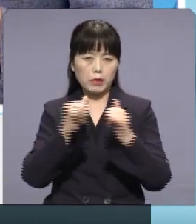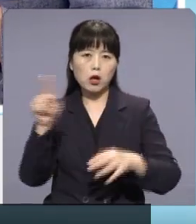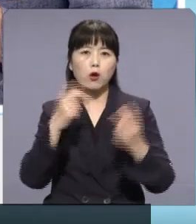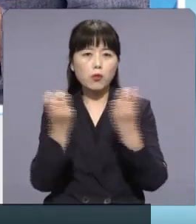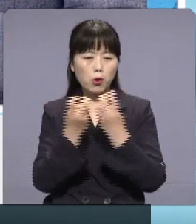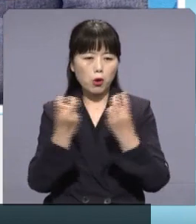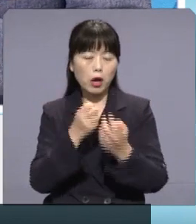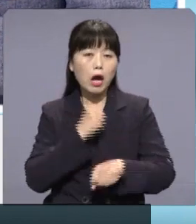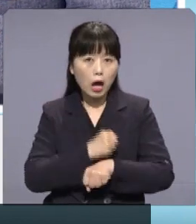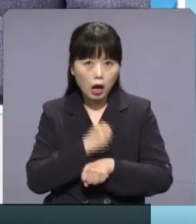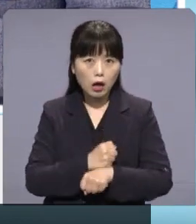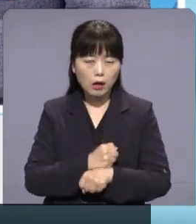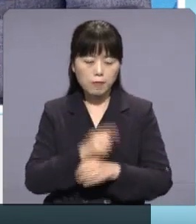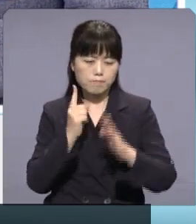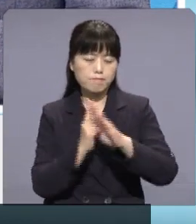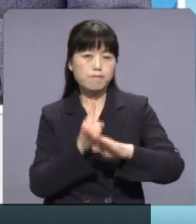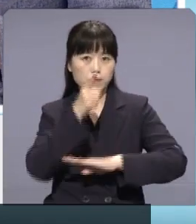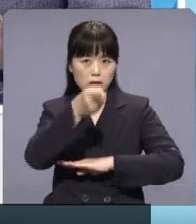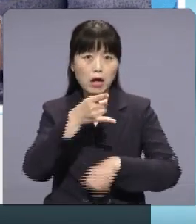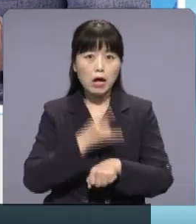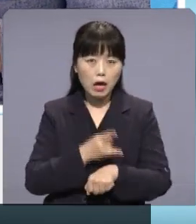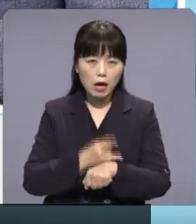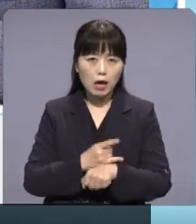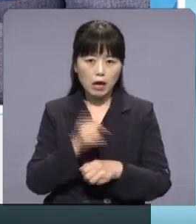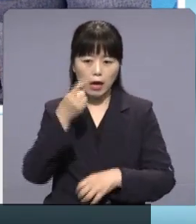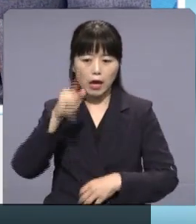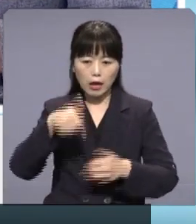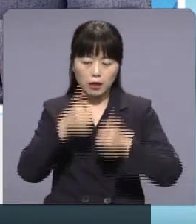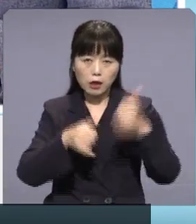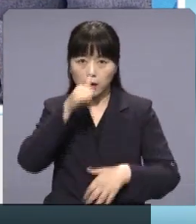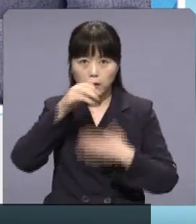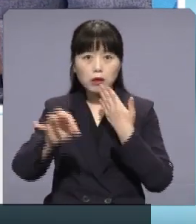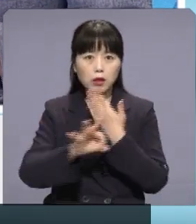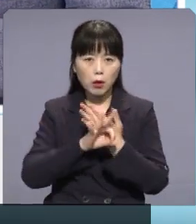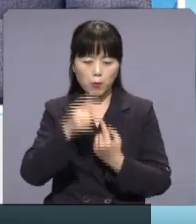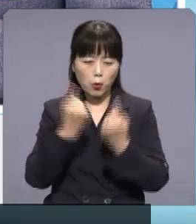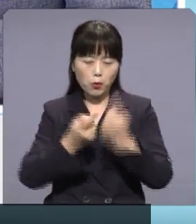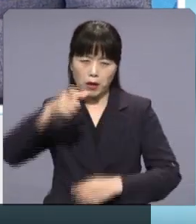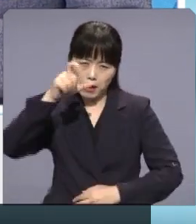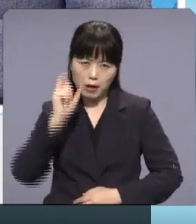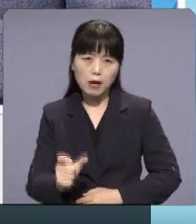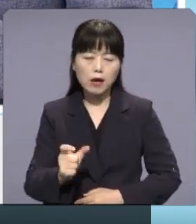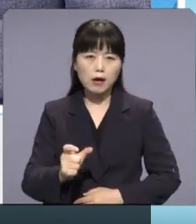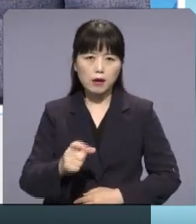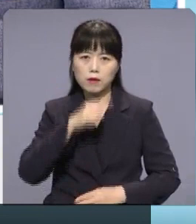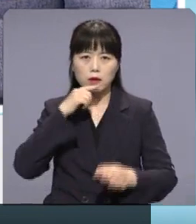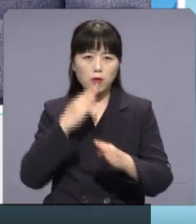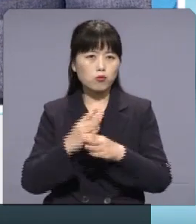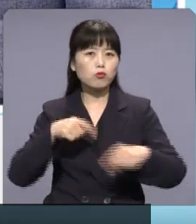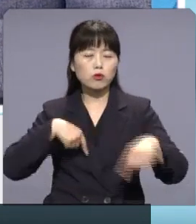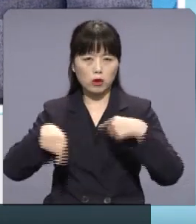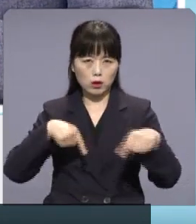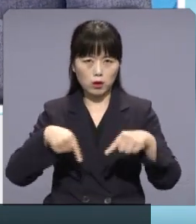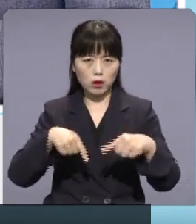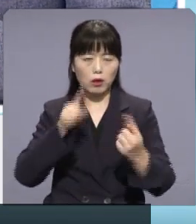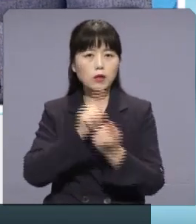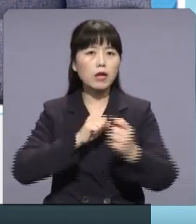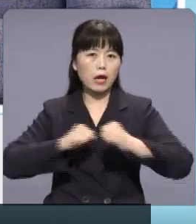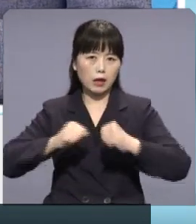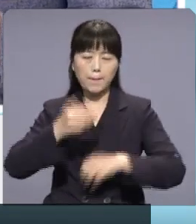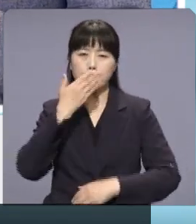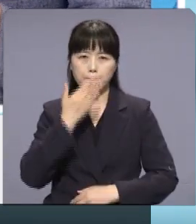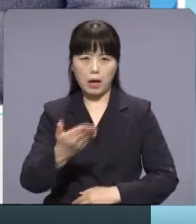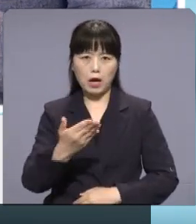어떻게 한다, 아니면 미사일을 쏜다, 핵실험을 한다 이러면 우리가 보다 더 강경한 대북 정책, 대북 대응을